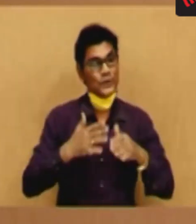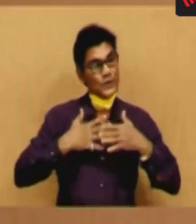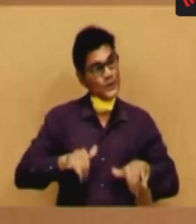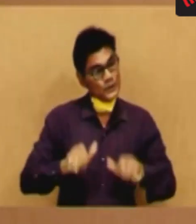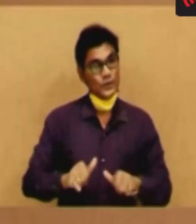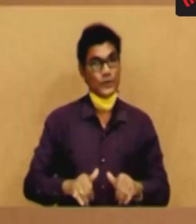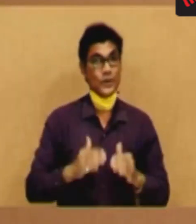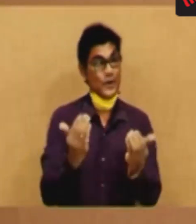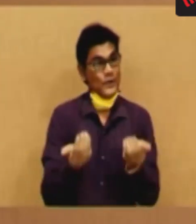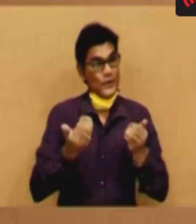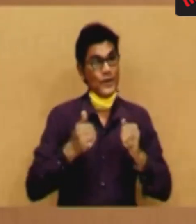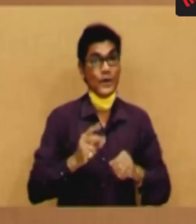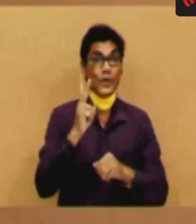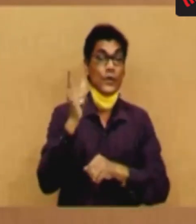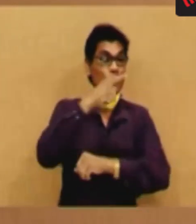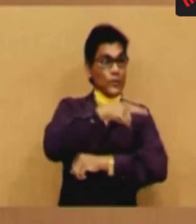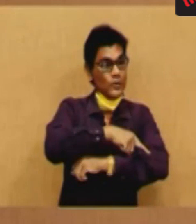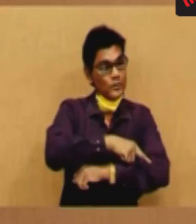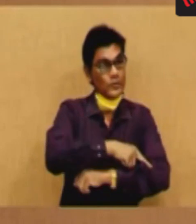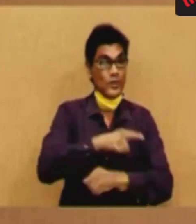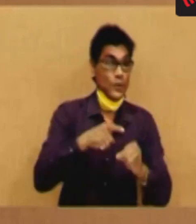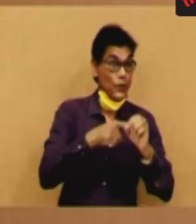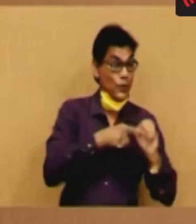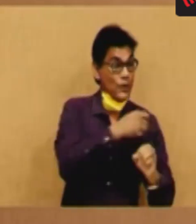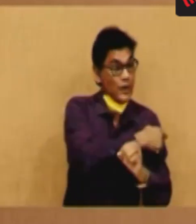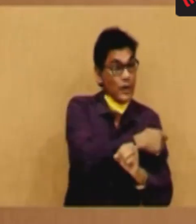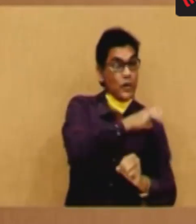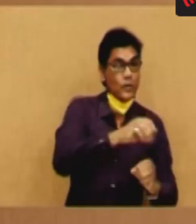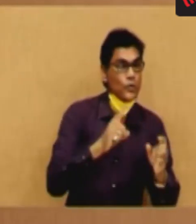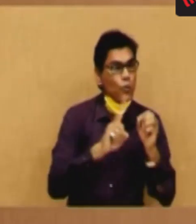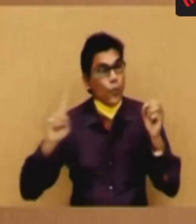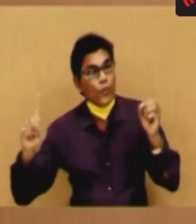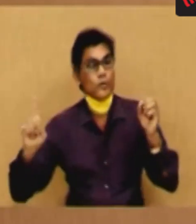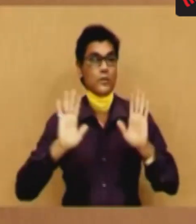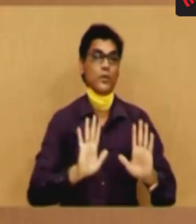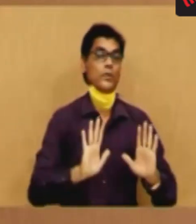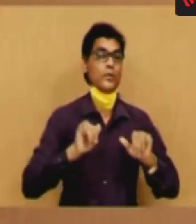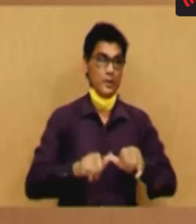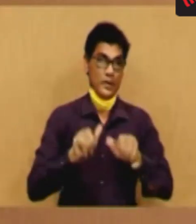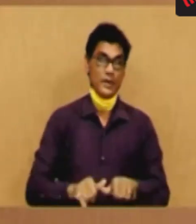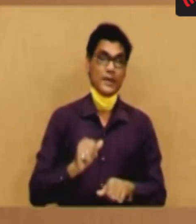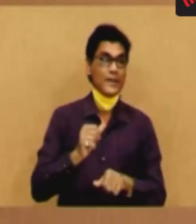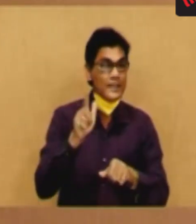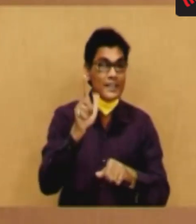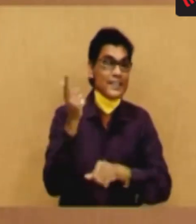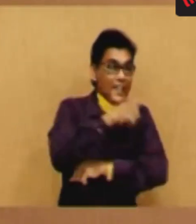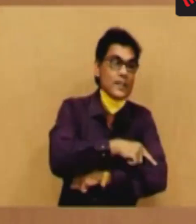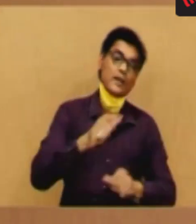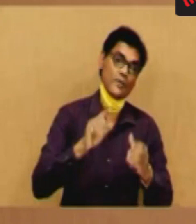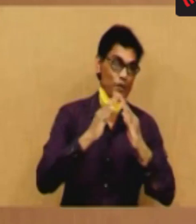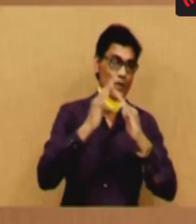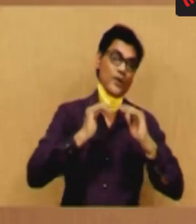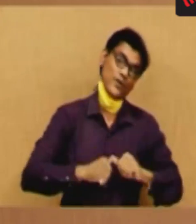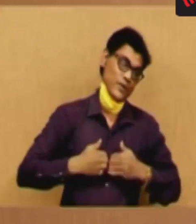निरापद रखंतु तेणु 21 दिन आमे क्वारंटाइन घरे संगरोध रे रहिबा तापरे आउ 7 दिन निज घरे रहिबा